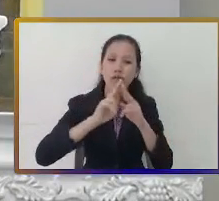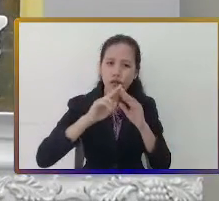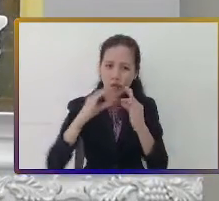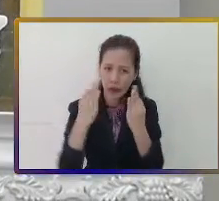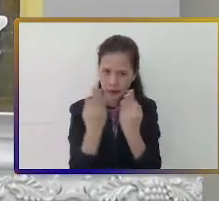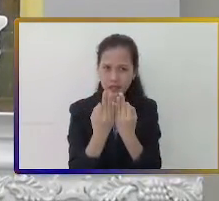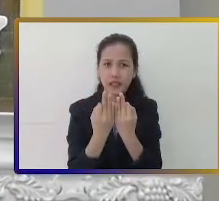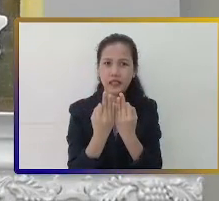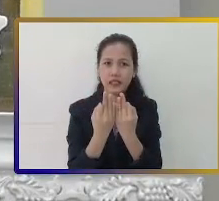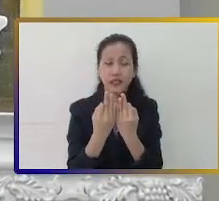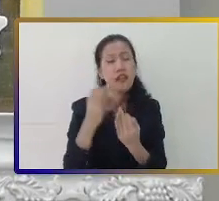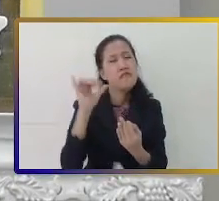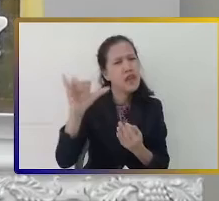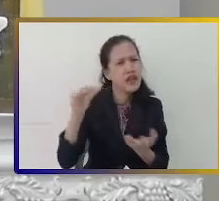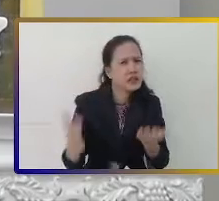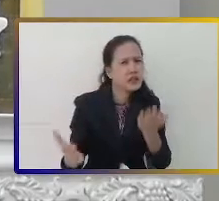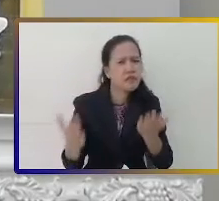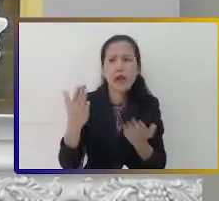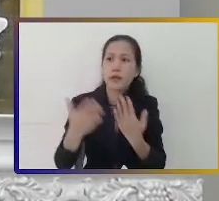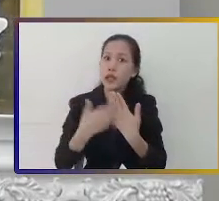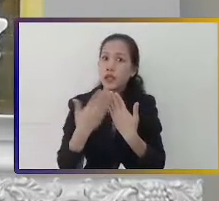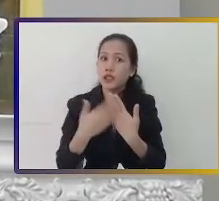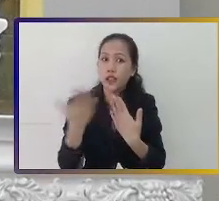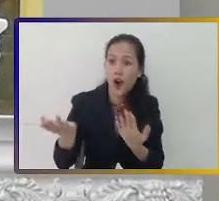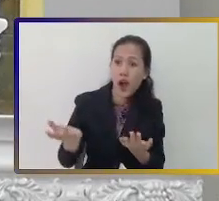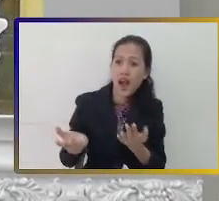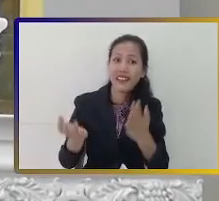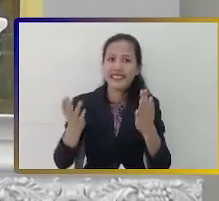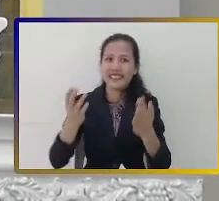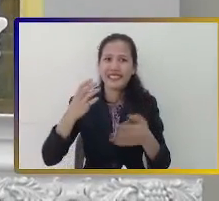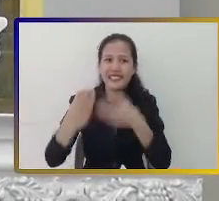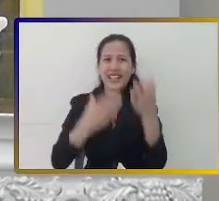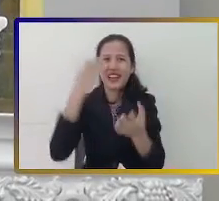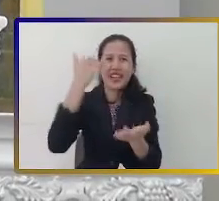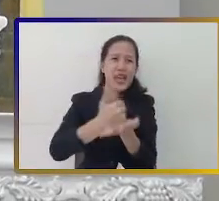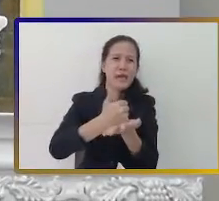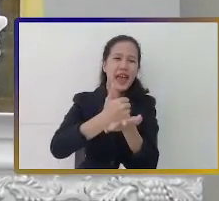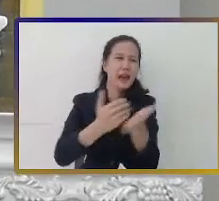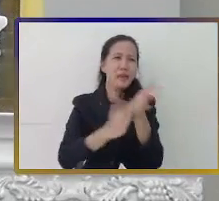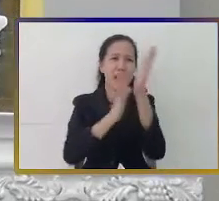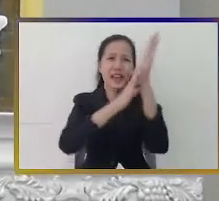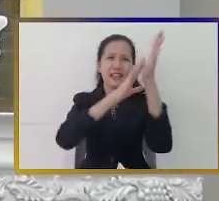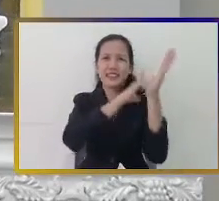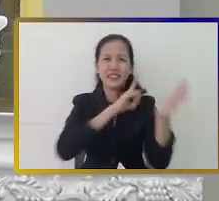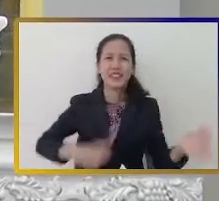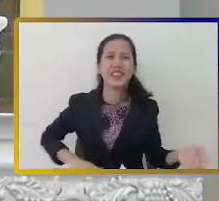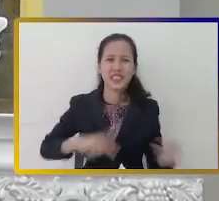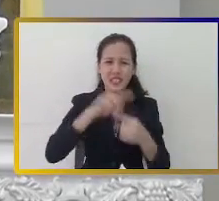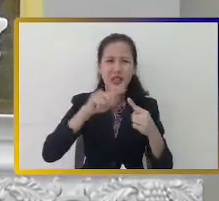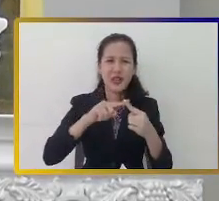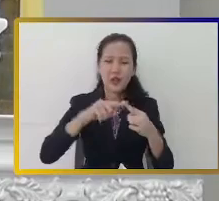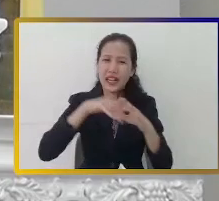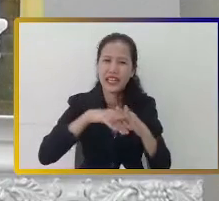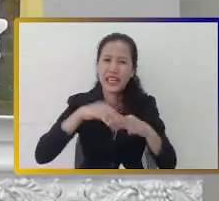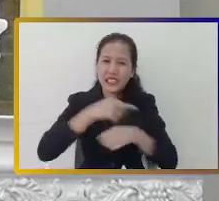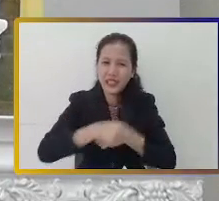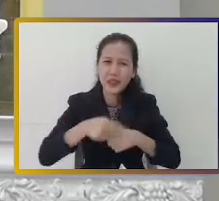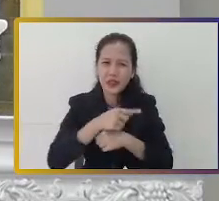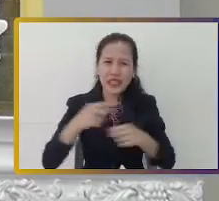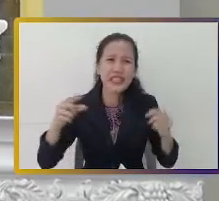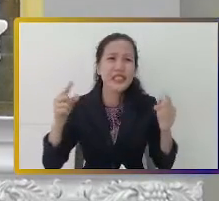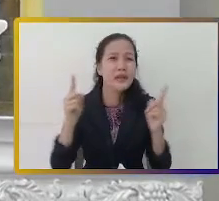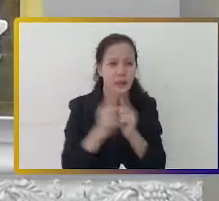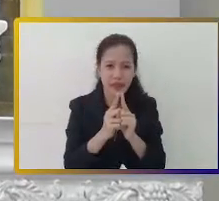naka-Google Meet na po tayo eh. Madaling mag-praise the Lord pag naka-live po tayo. But how about pagkatapos na po ng live session po